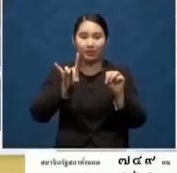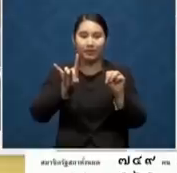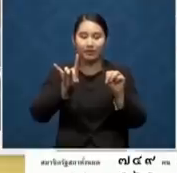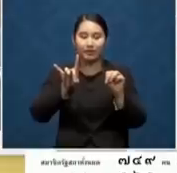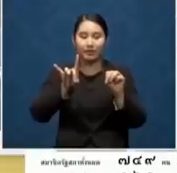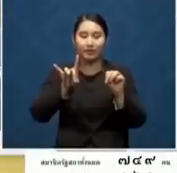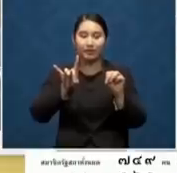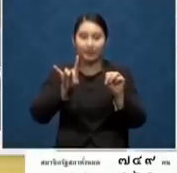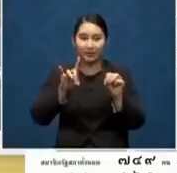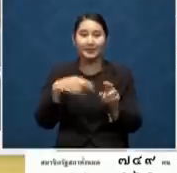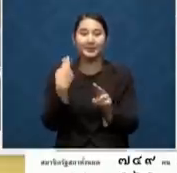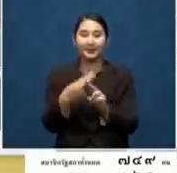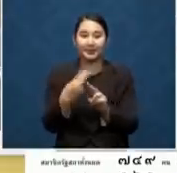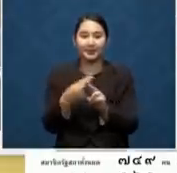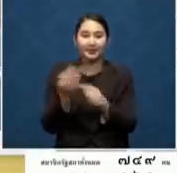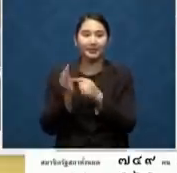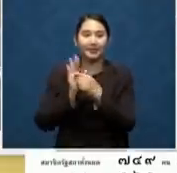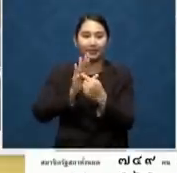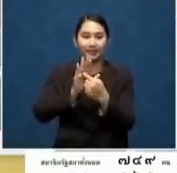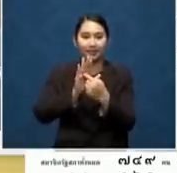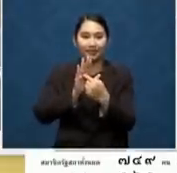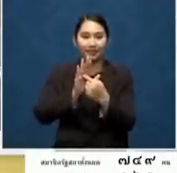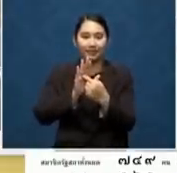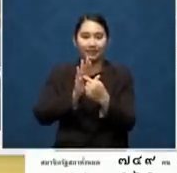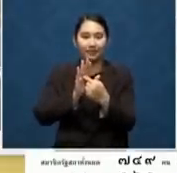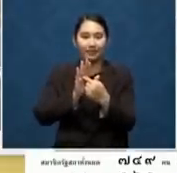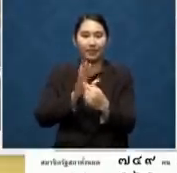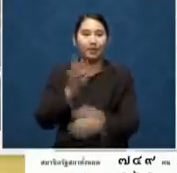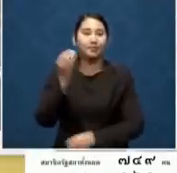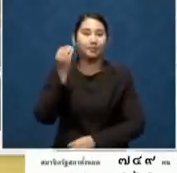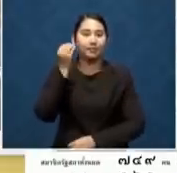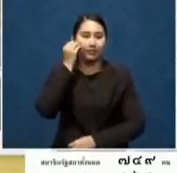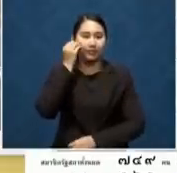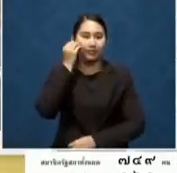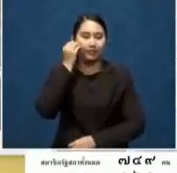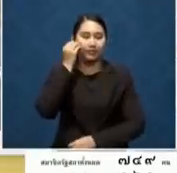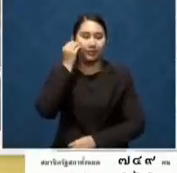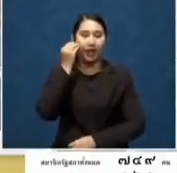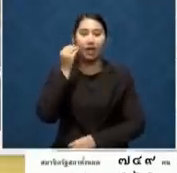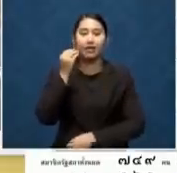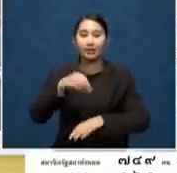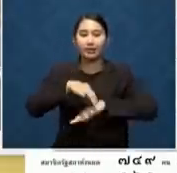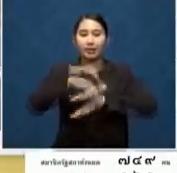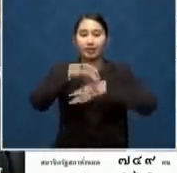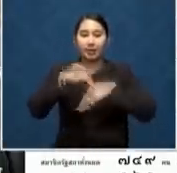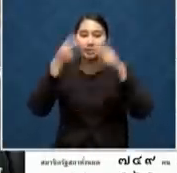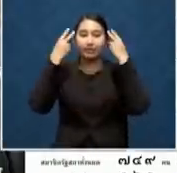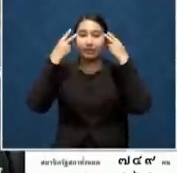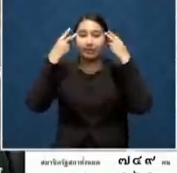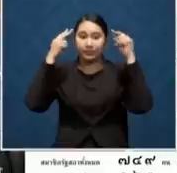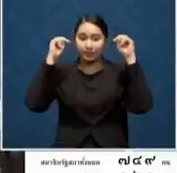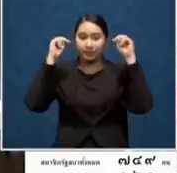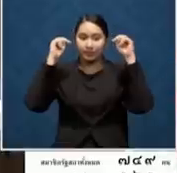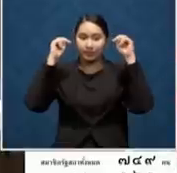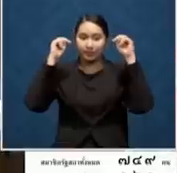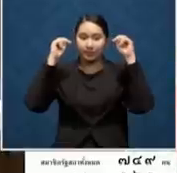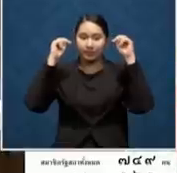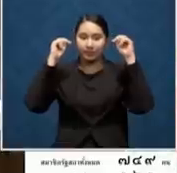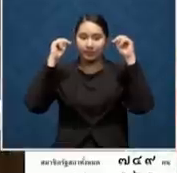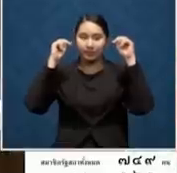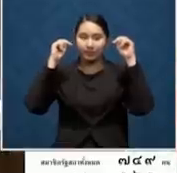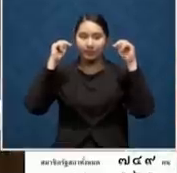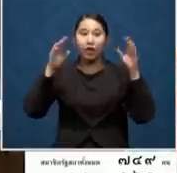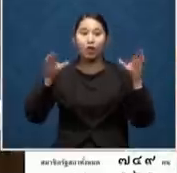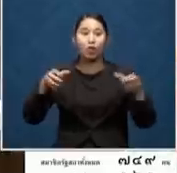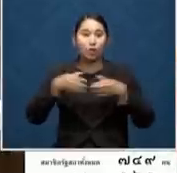ดดๆไม่มีคู่แข่งอีกโอ้โหผมว่าทีเนี้ยถกกันนานเลยถกกันนานถ้าวันที่19นะเ